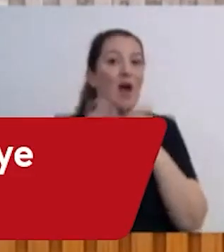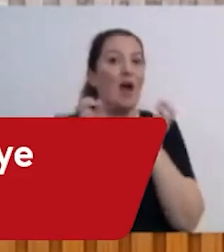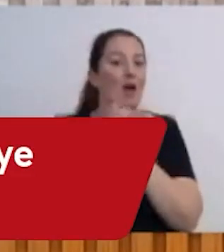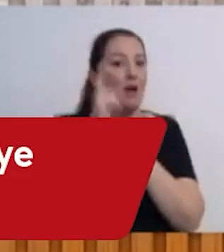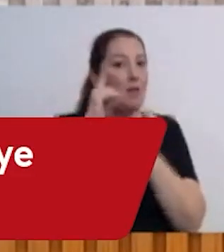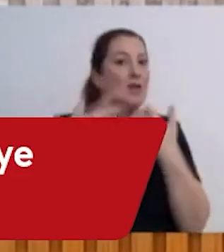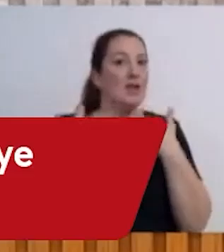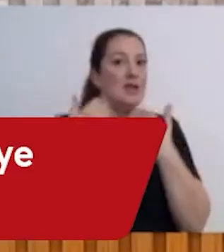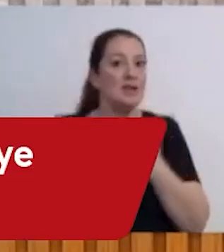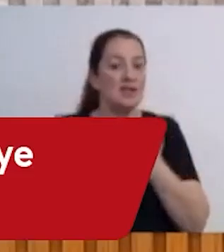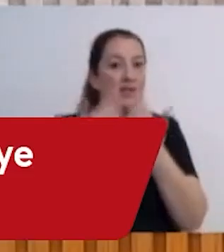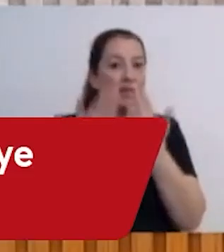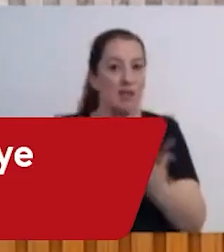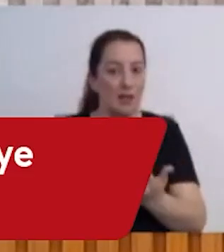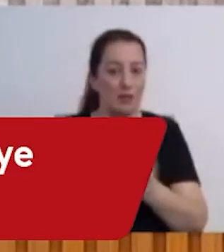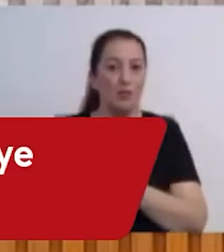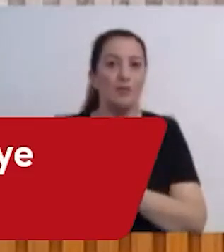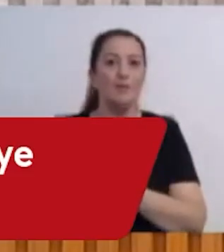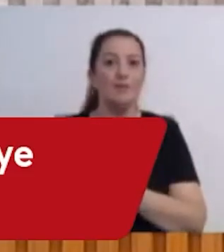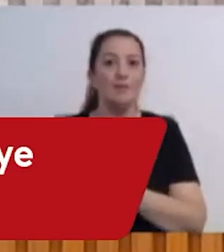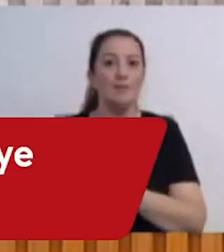başsağlığı dileklerimi iletiyorum.